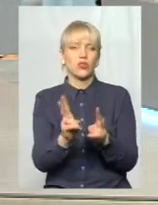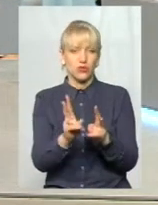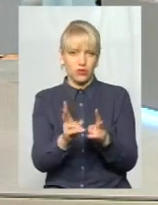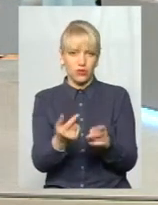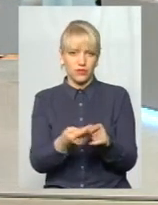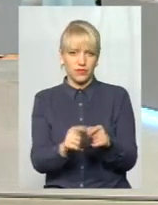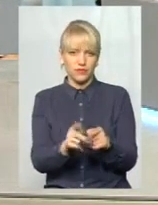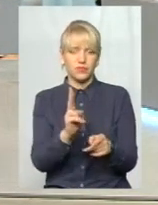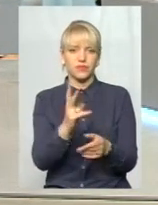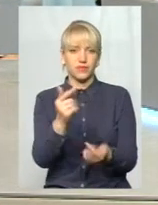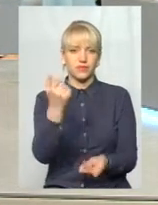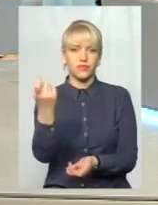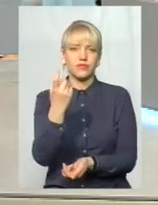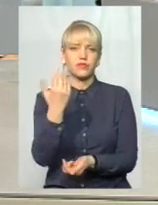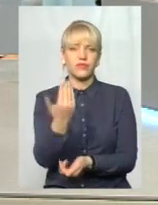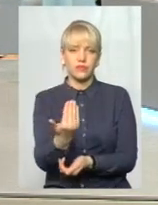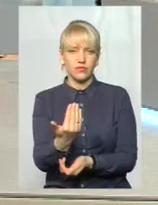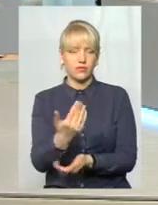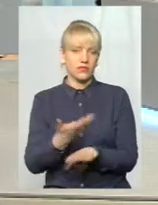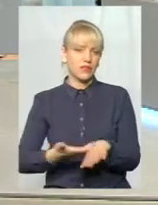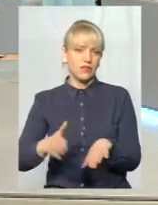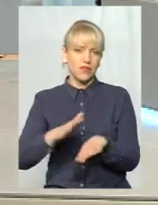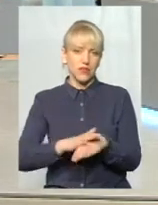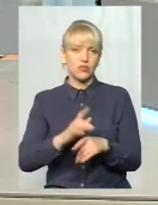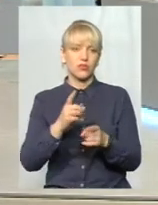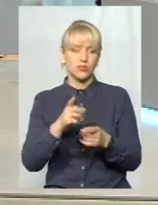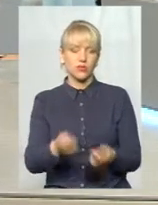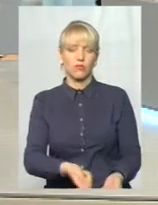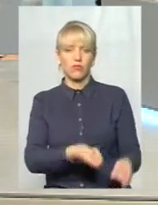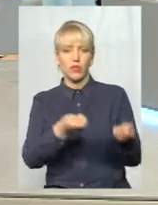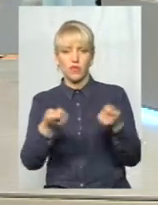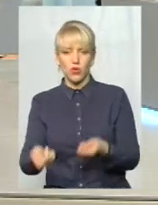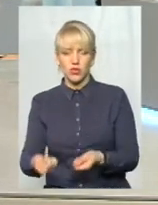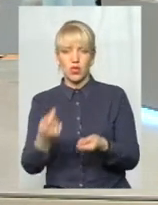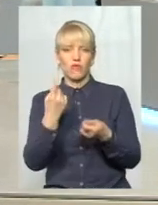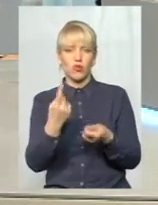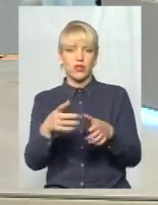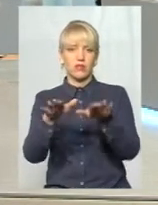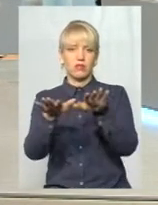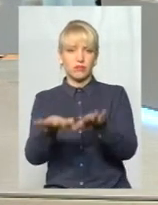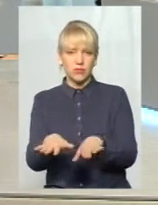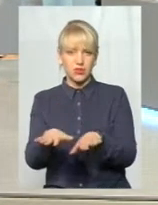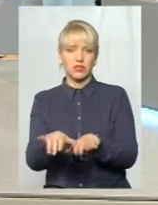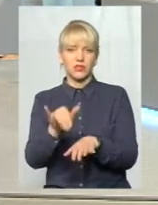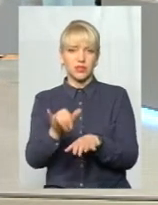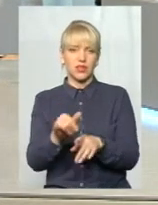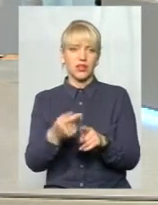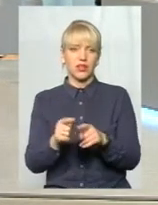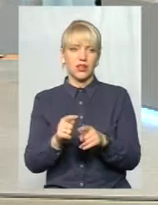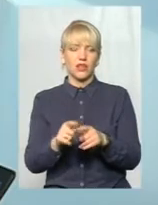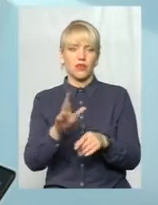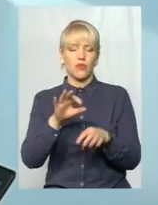належать, дуже важко. Тоді вони привозилися в один пункт, робилося фактично